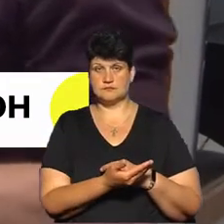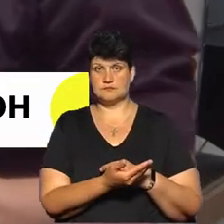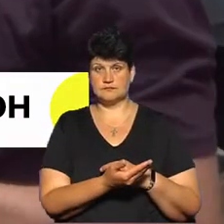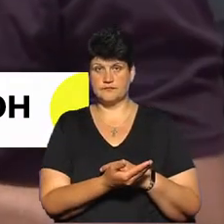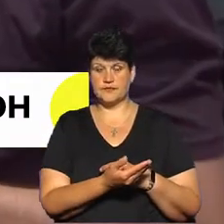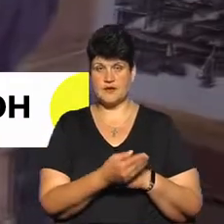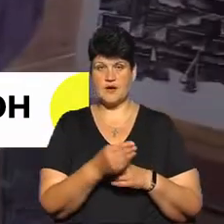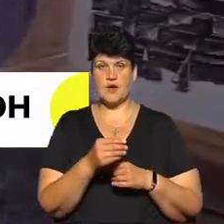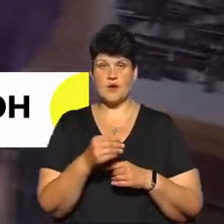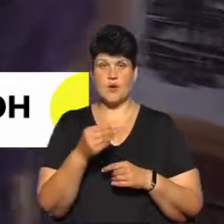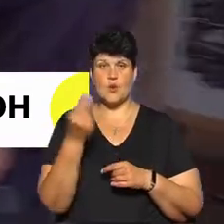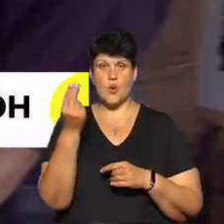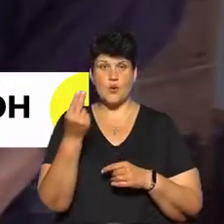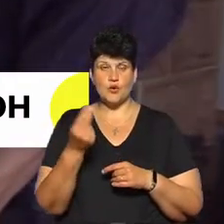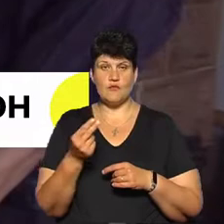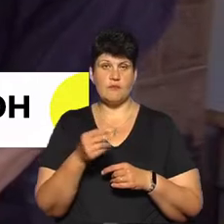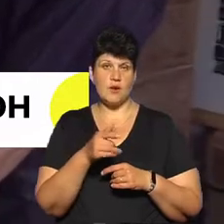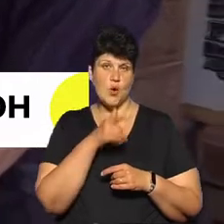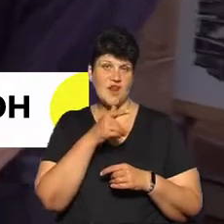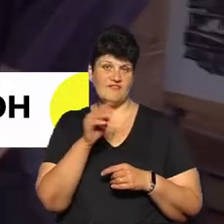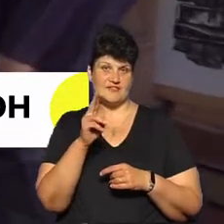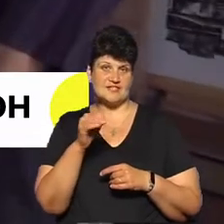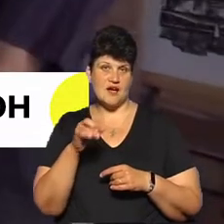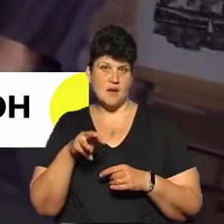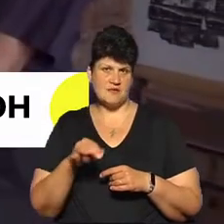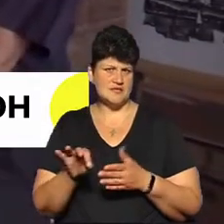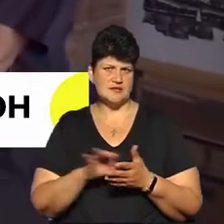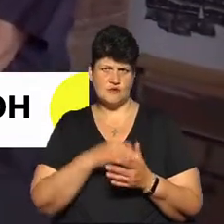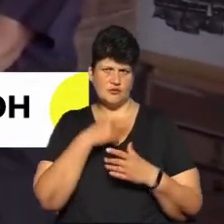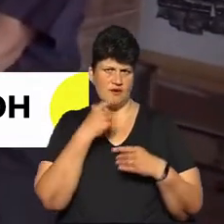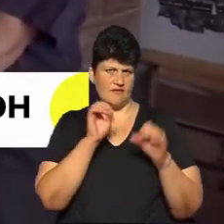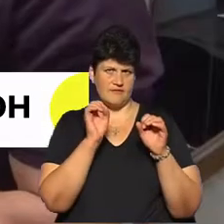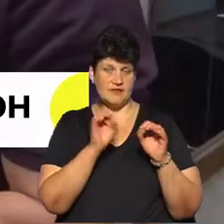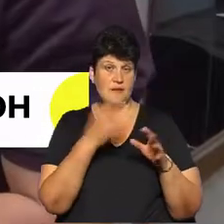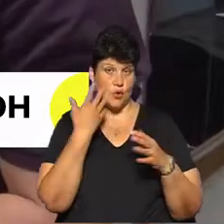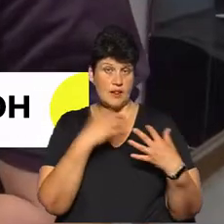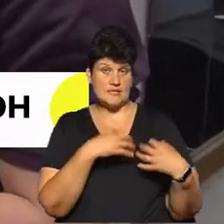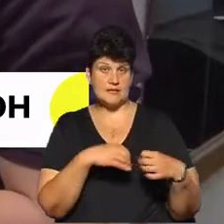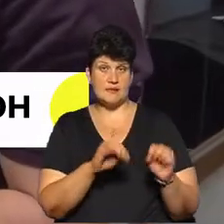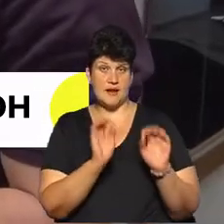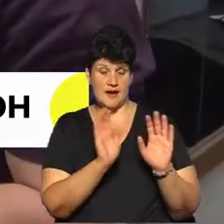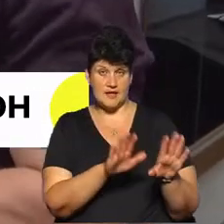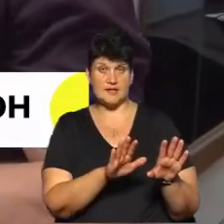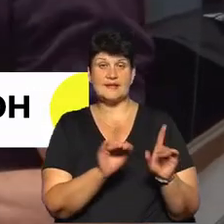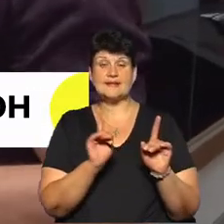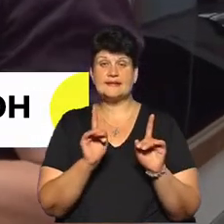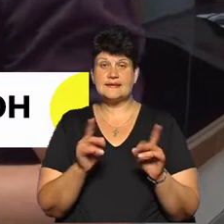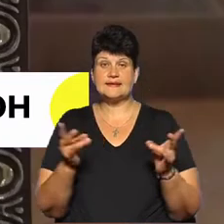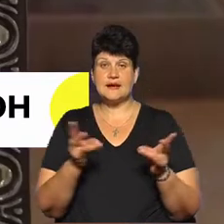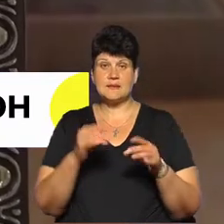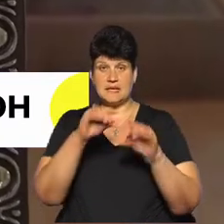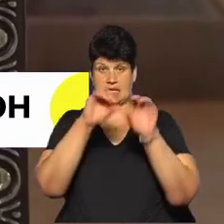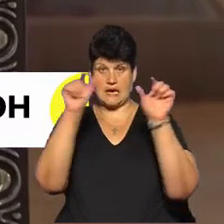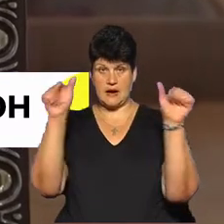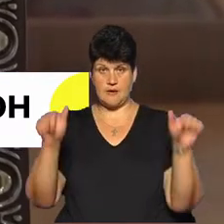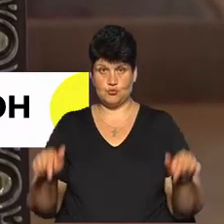кольоровими олівцями. Він навіть не відмовлявся. Він сказав, що зразу я вам віддаю, коли ви заберете. Тільки, каже, треба раму мені зробити